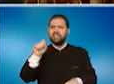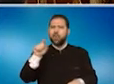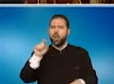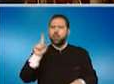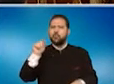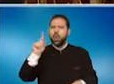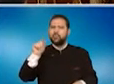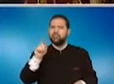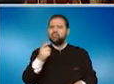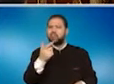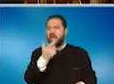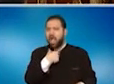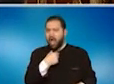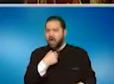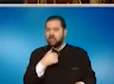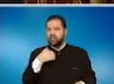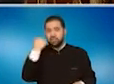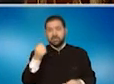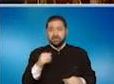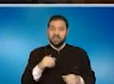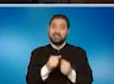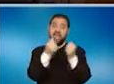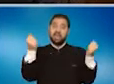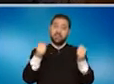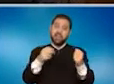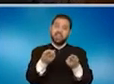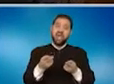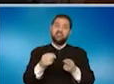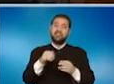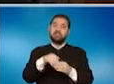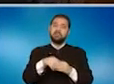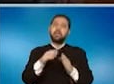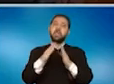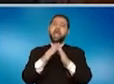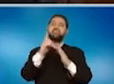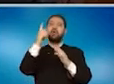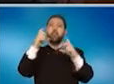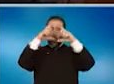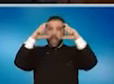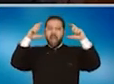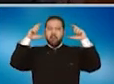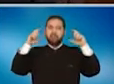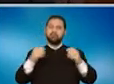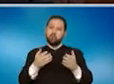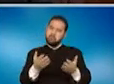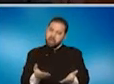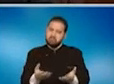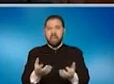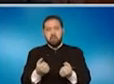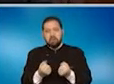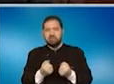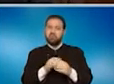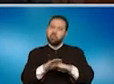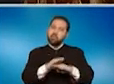găzduit episcopul în casa lui și l-a hrănit și i-a oferit un pat cald,